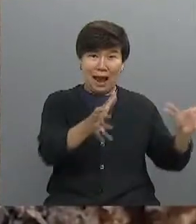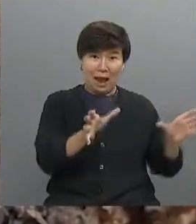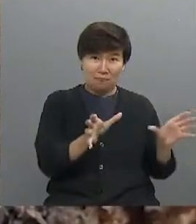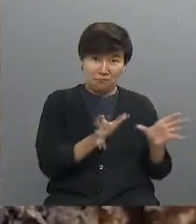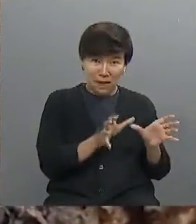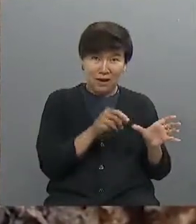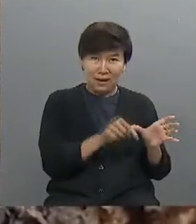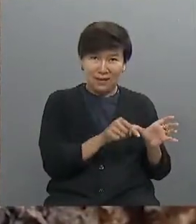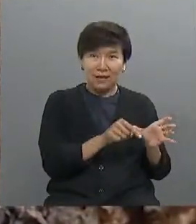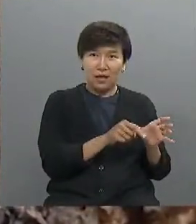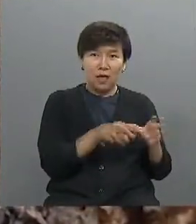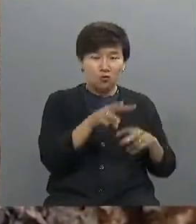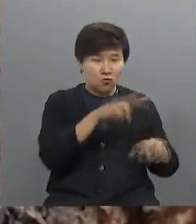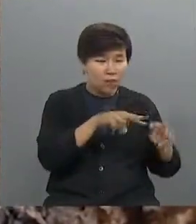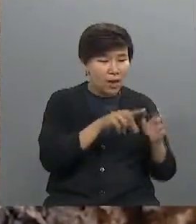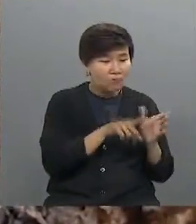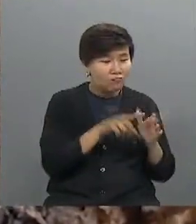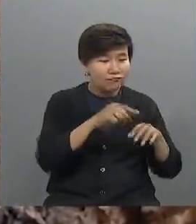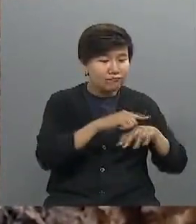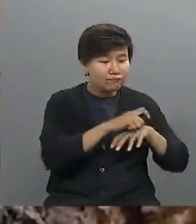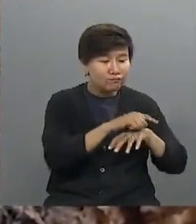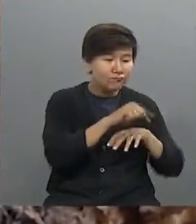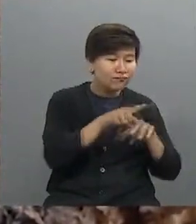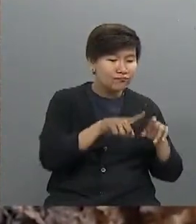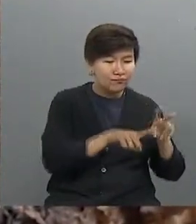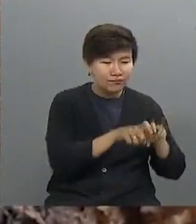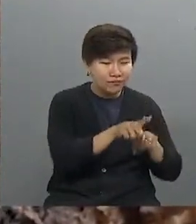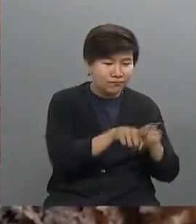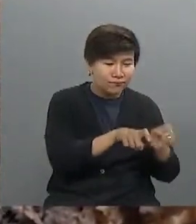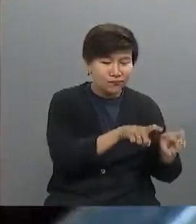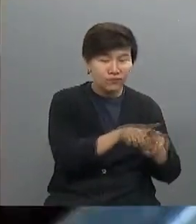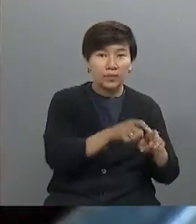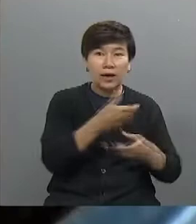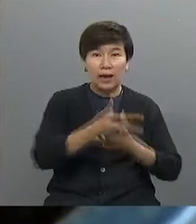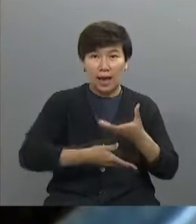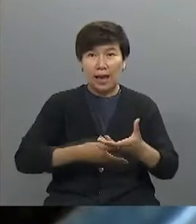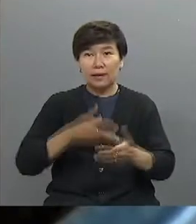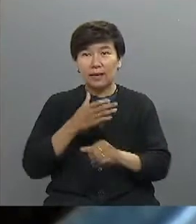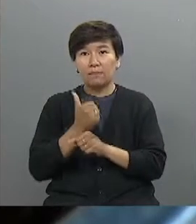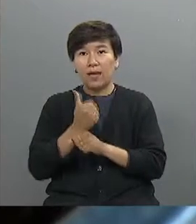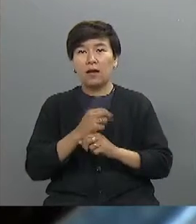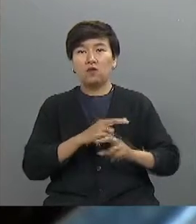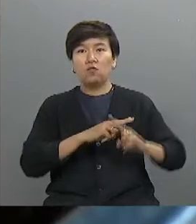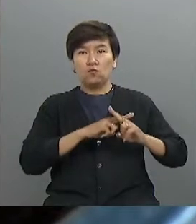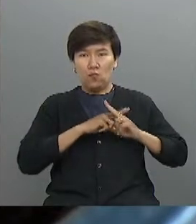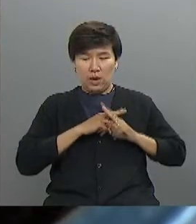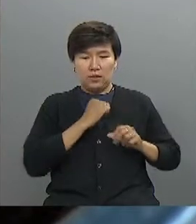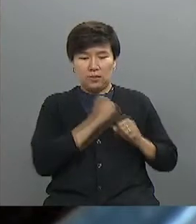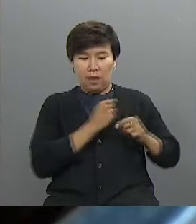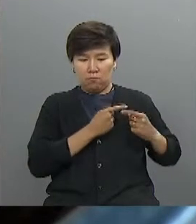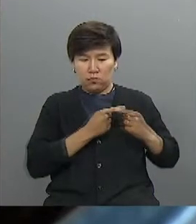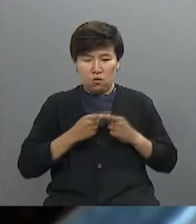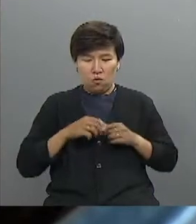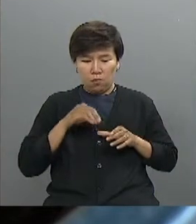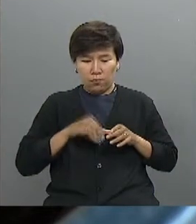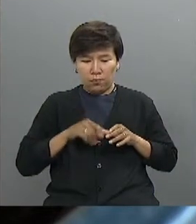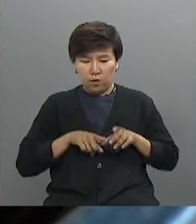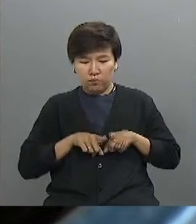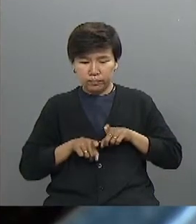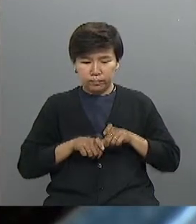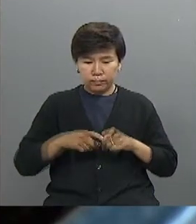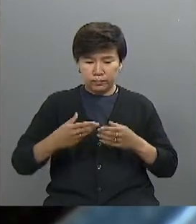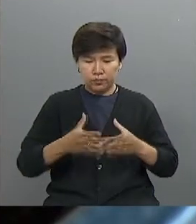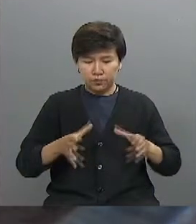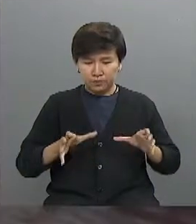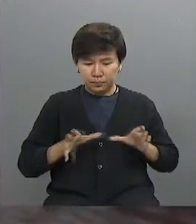สังวรยังบอกอีกว่าส่วนหนึ่งจะส่งคลายและอีกส่วนหนึ่งต้องเก็บไว้เพาะพันธุ์เพื่อต่อยอดในอีกต่อไปหาก